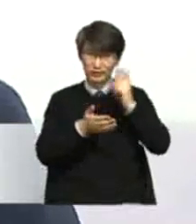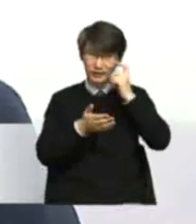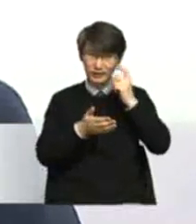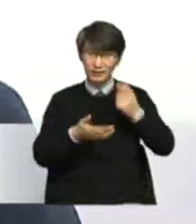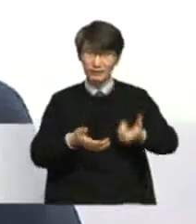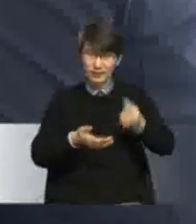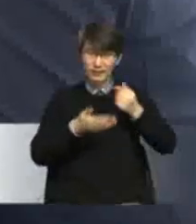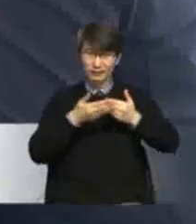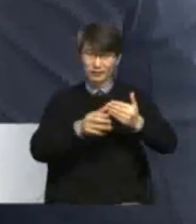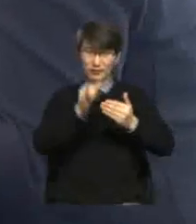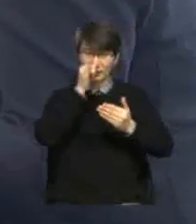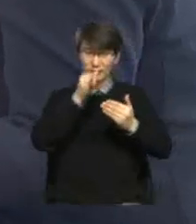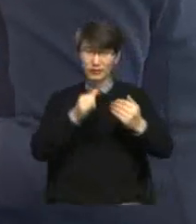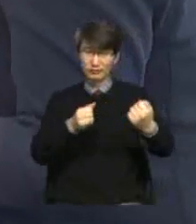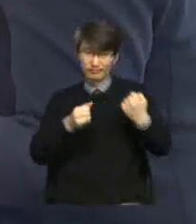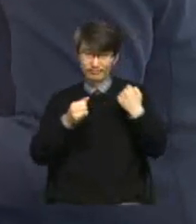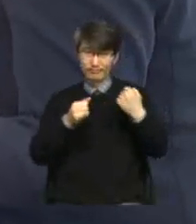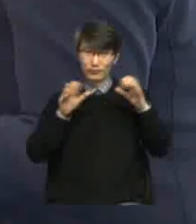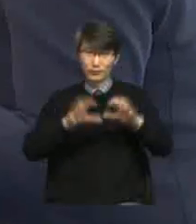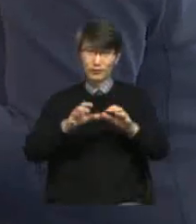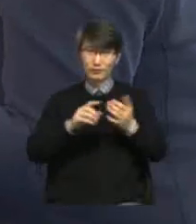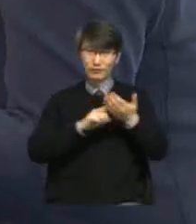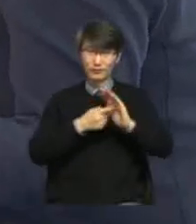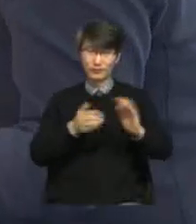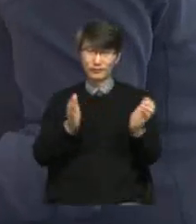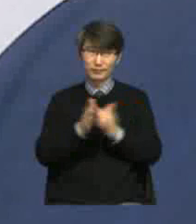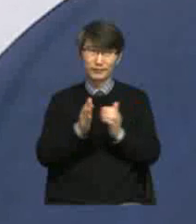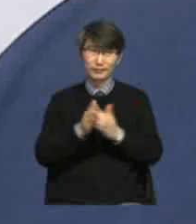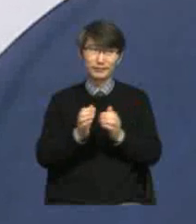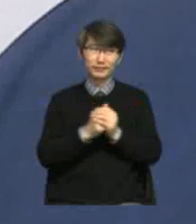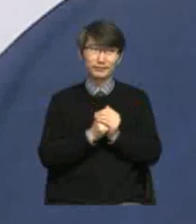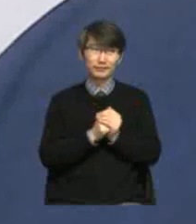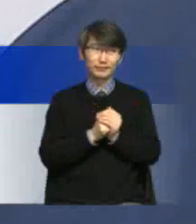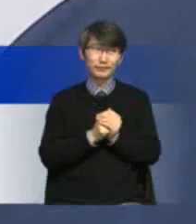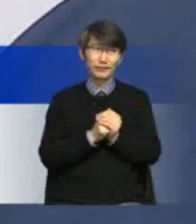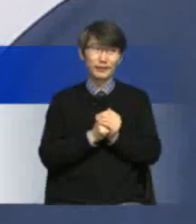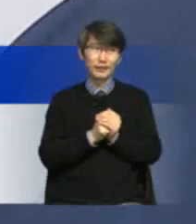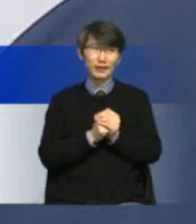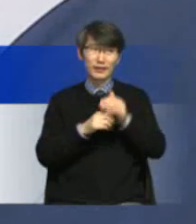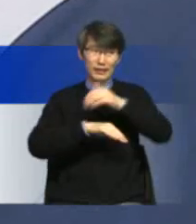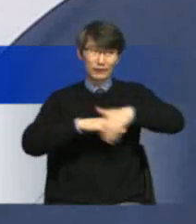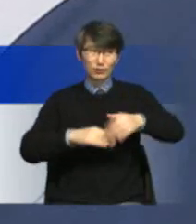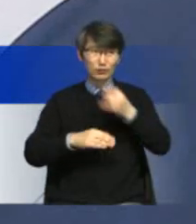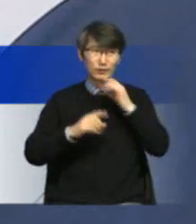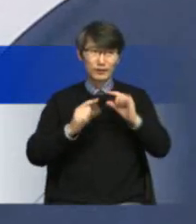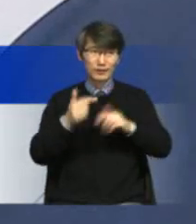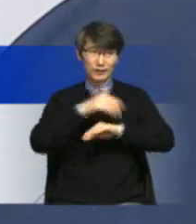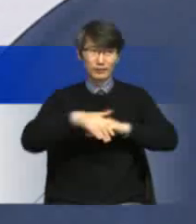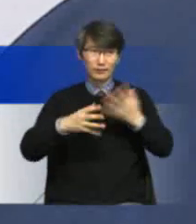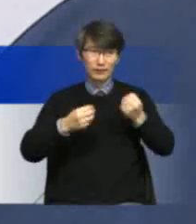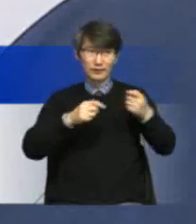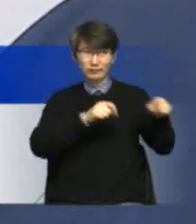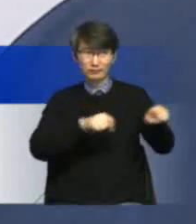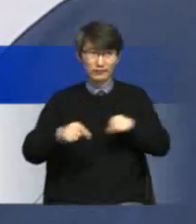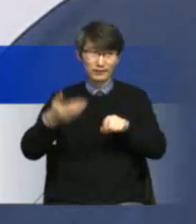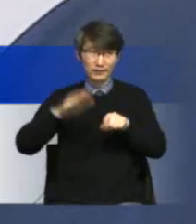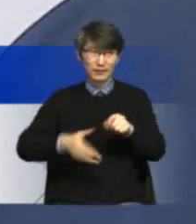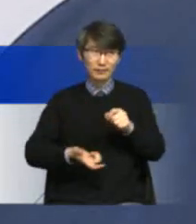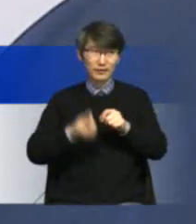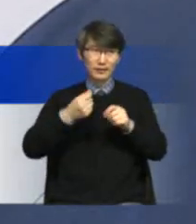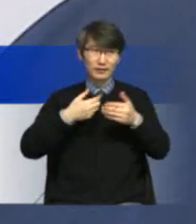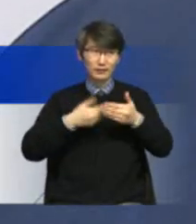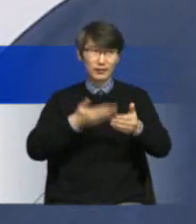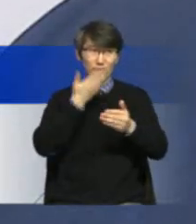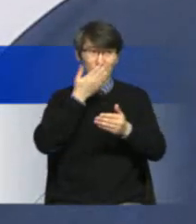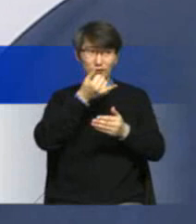착공될 수 있도록 경치 력을 모으겠다 고 밝혔습니다 페이트 fate 1 2 3 4 예 저게 생각했을 때 있 어